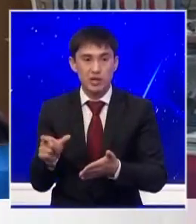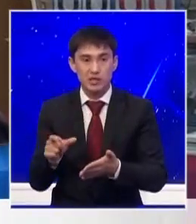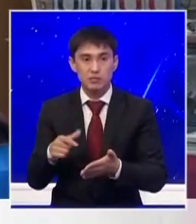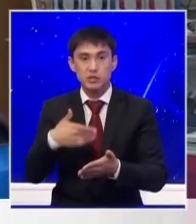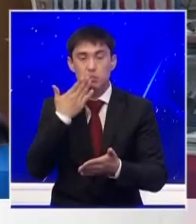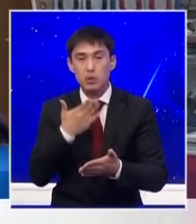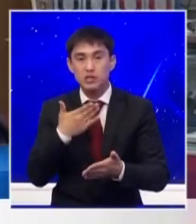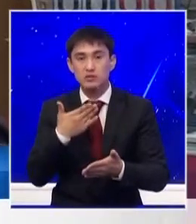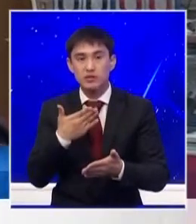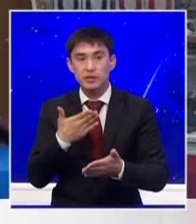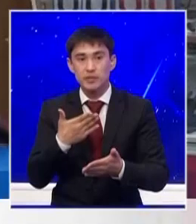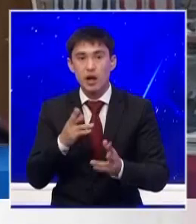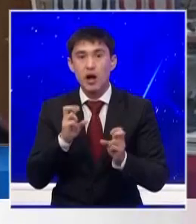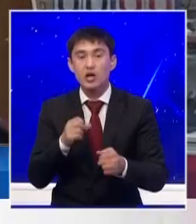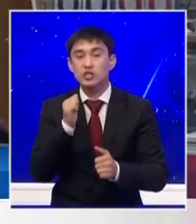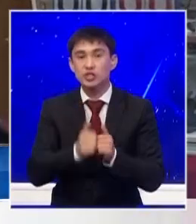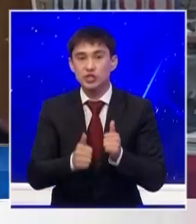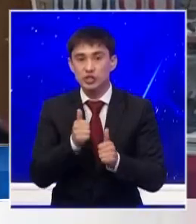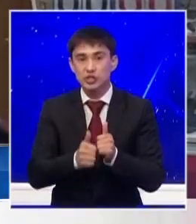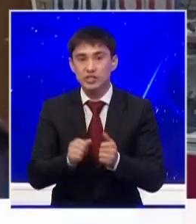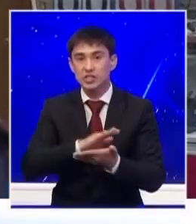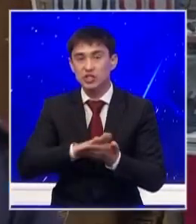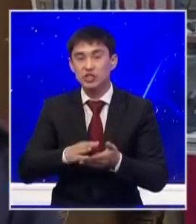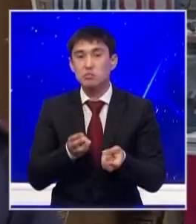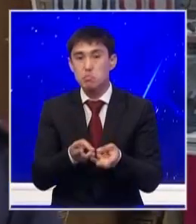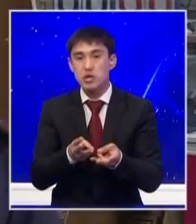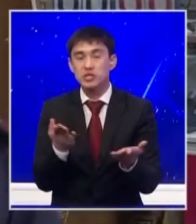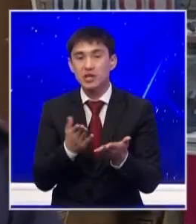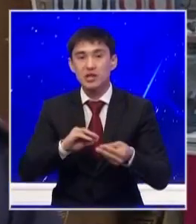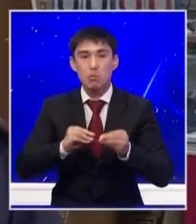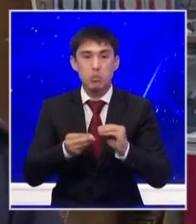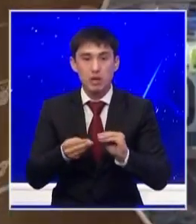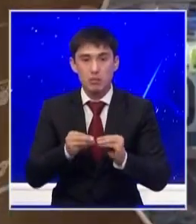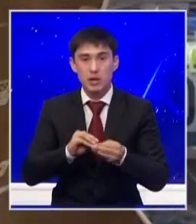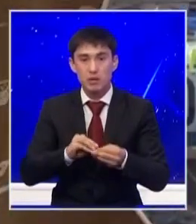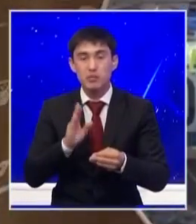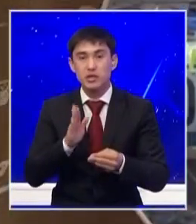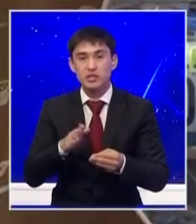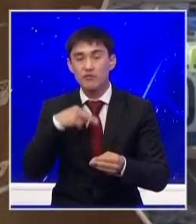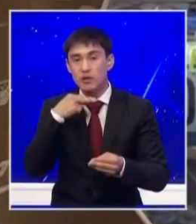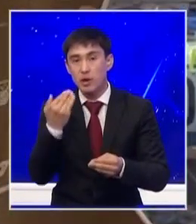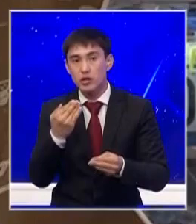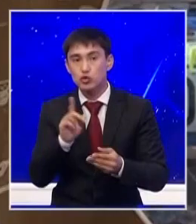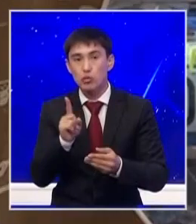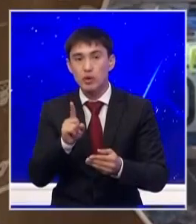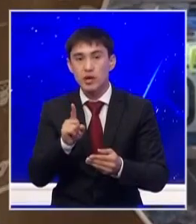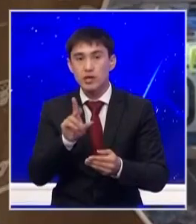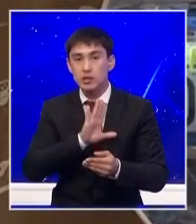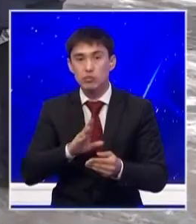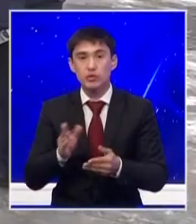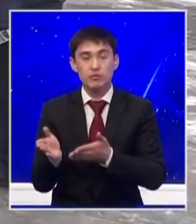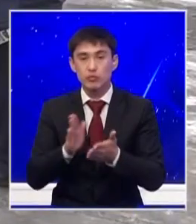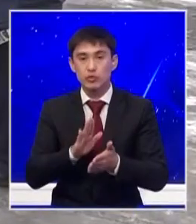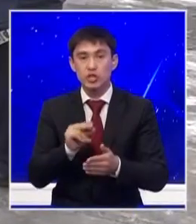спрашивают в основном о том как часто необходимо чистить печь и на какие проблемы в первую очередь обращать внимание чтобы не допустить ЧС